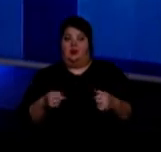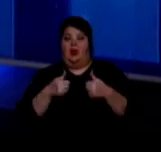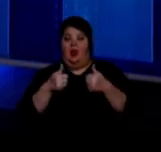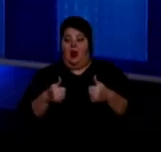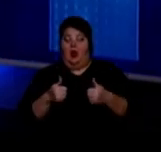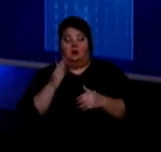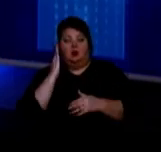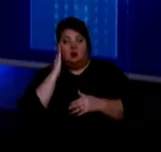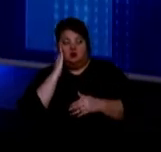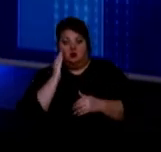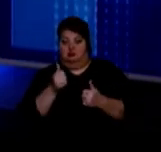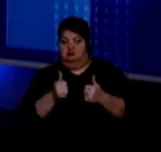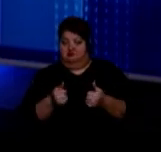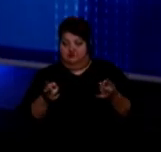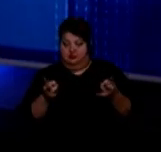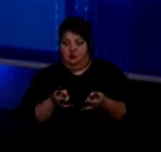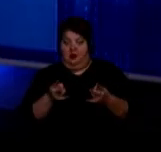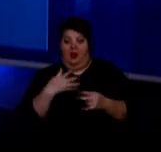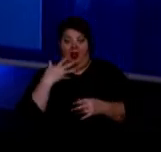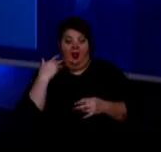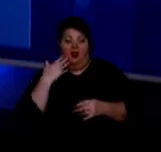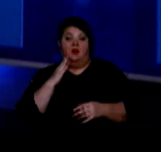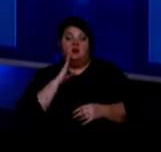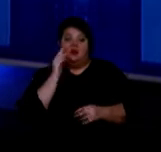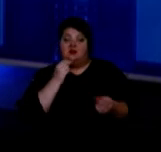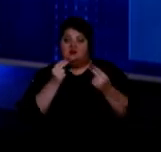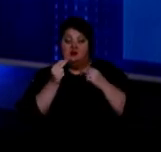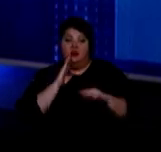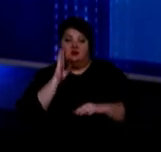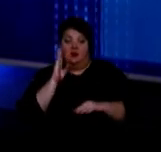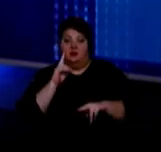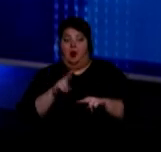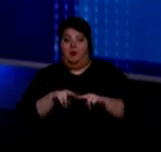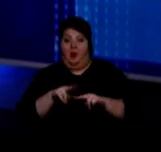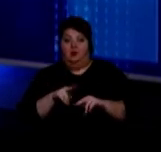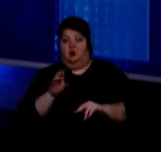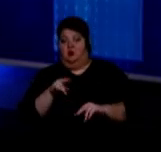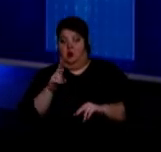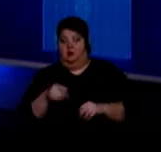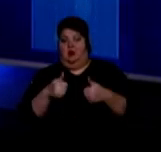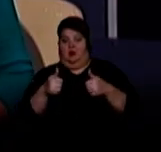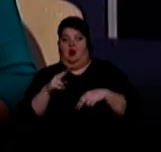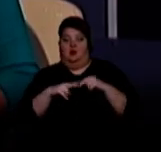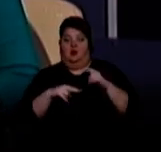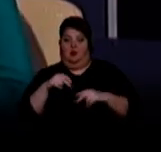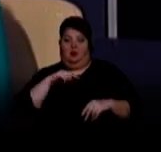Гарний сон, виспатись, легкий сніданок зранку, і паспорт, ідентифікаційний код, і з гарним настроєм приходить